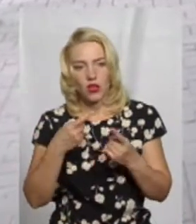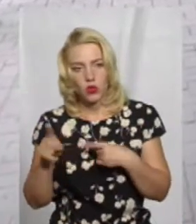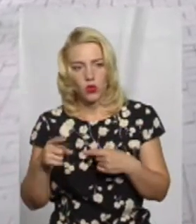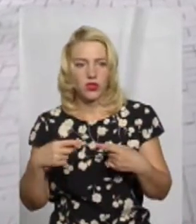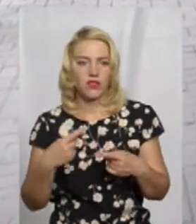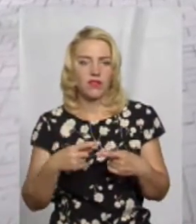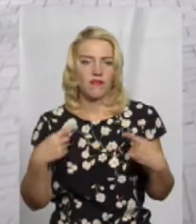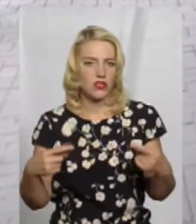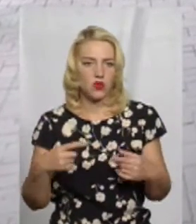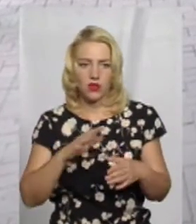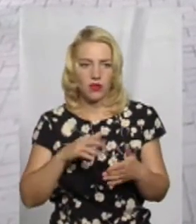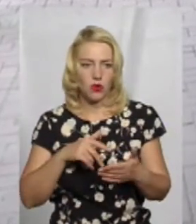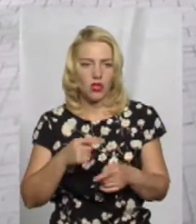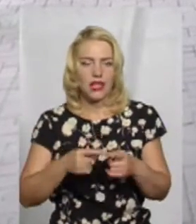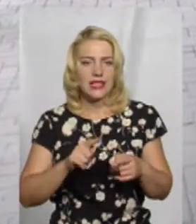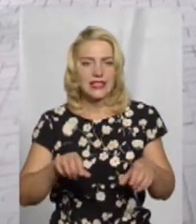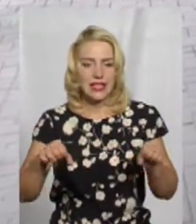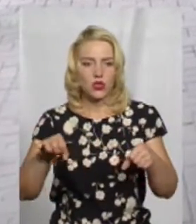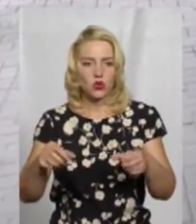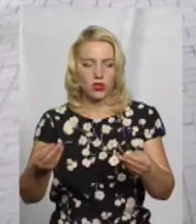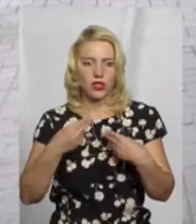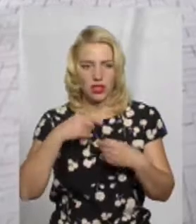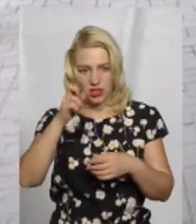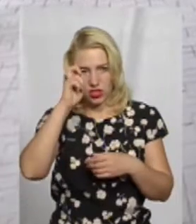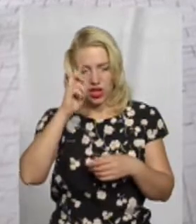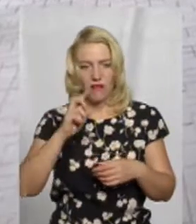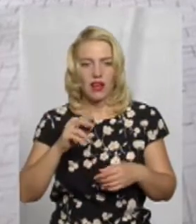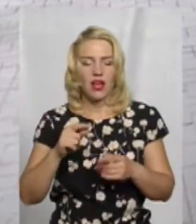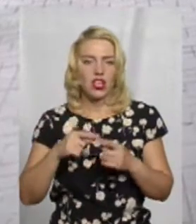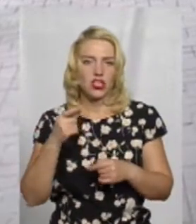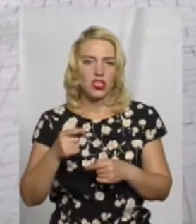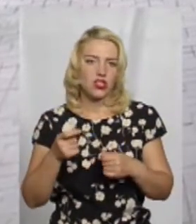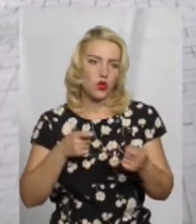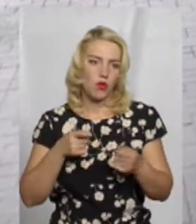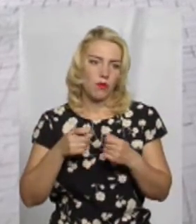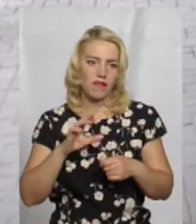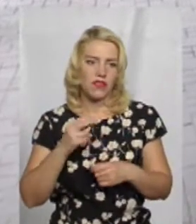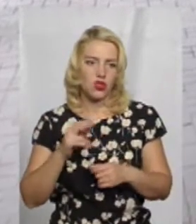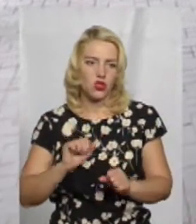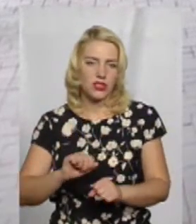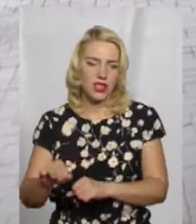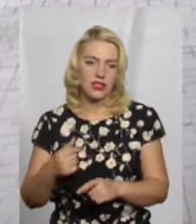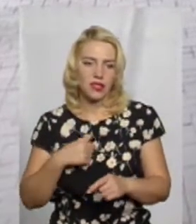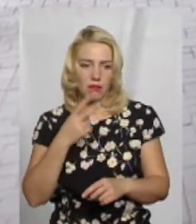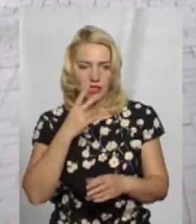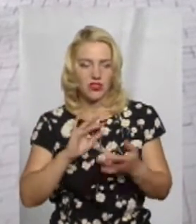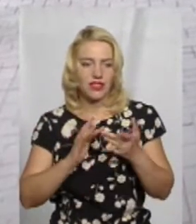скутер мені видала держава через управління соцзахисту. Я бачу в інтернеті, вони теж